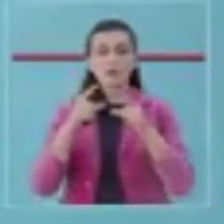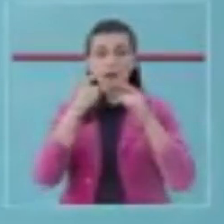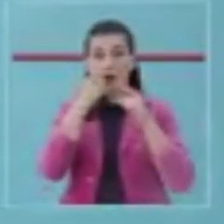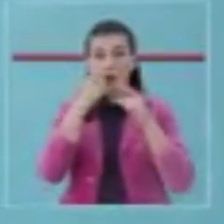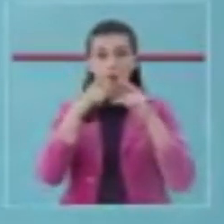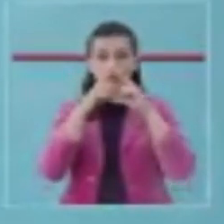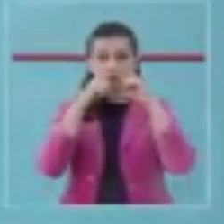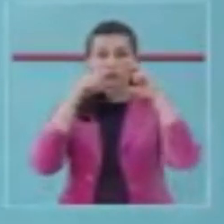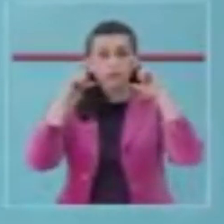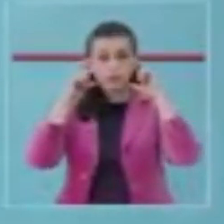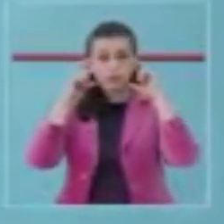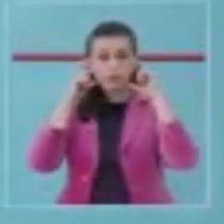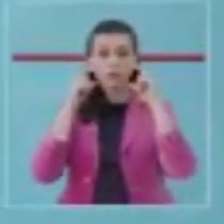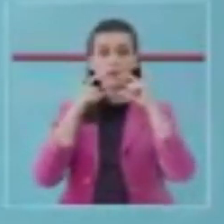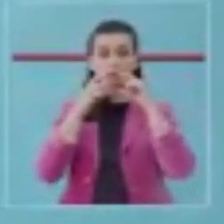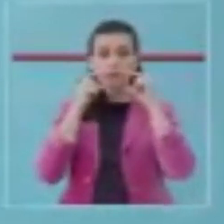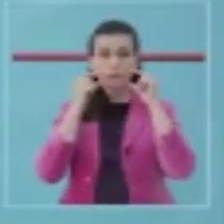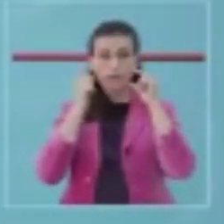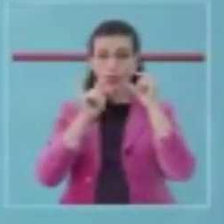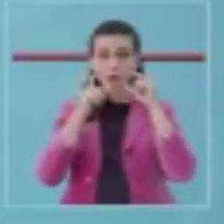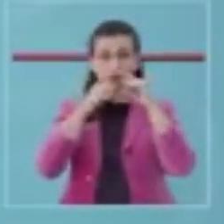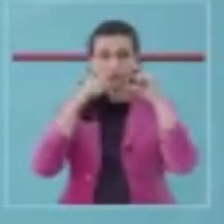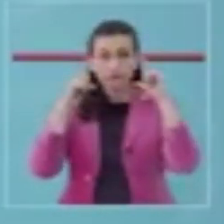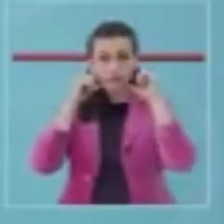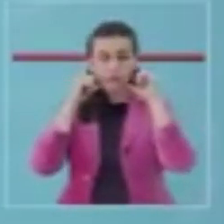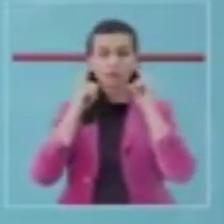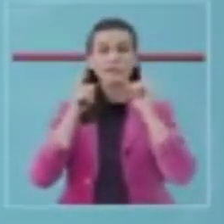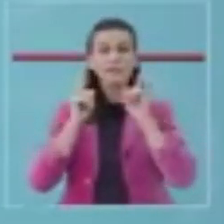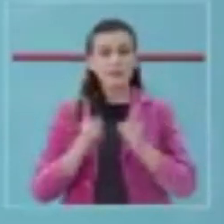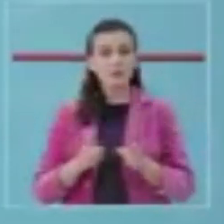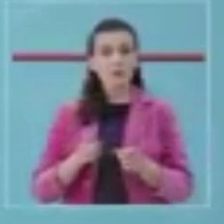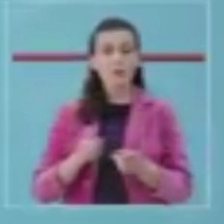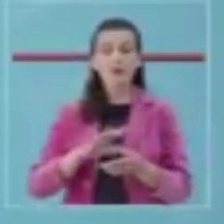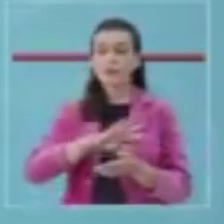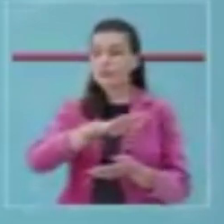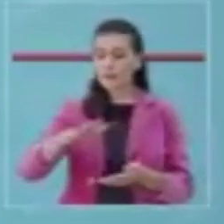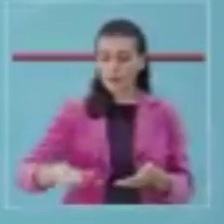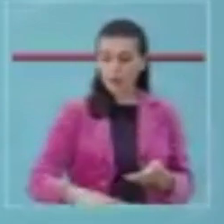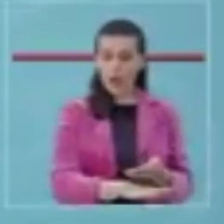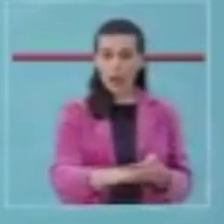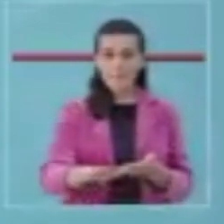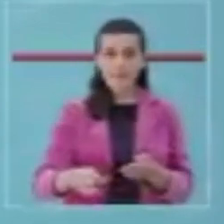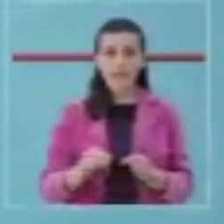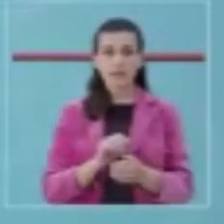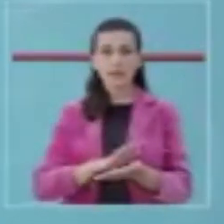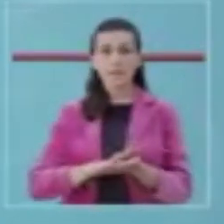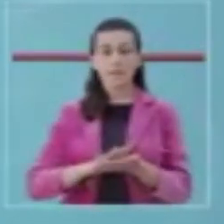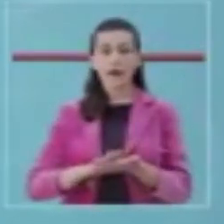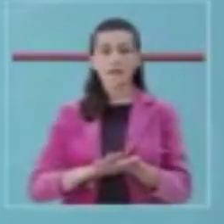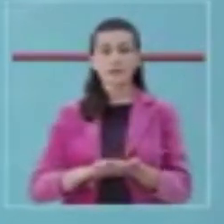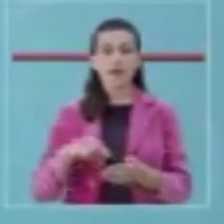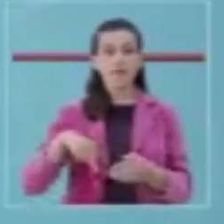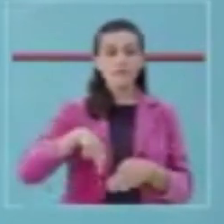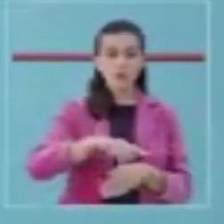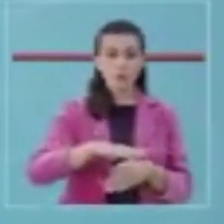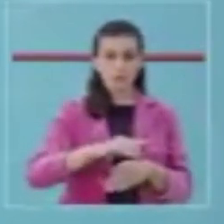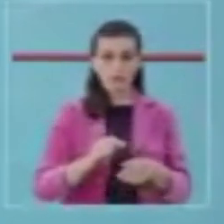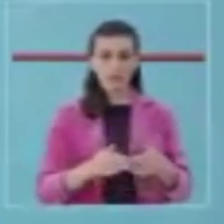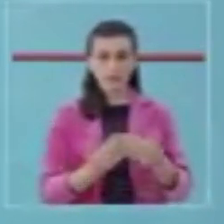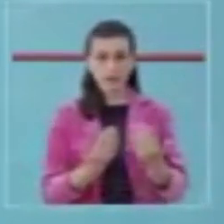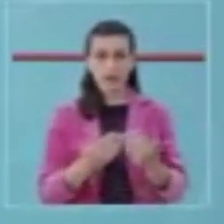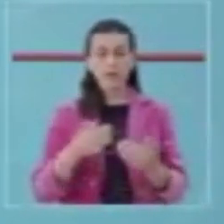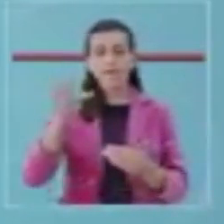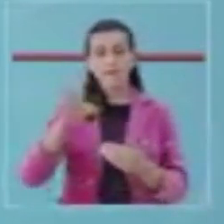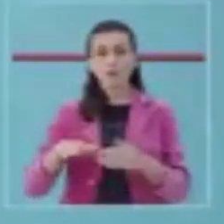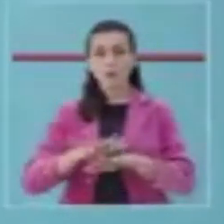mbuluar hundën dhe gojën. Siguroni aerosjen e mirë dhe dezinfektimin e ambienteve, si dhe larjen para hapjes dhe para mbylljes